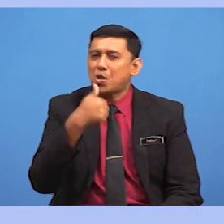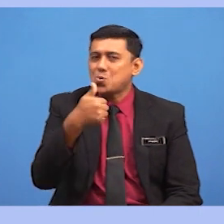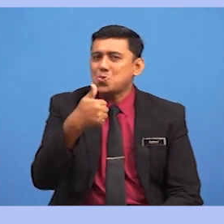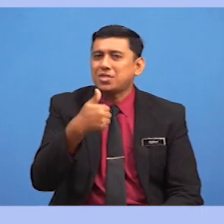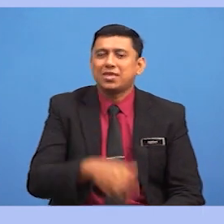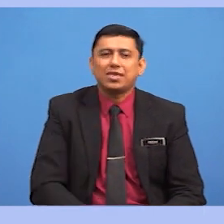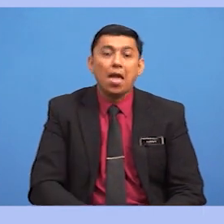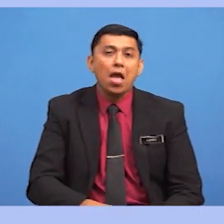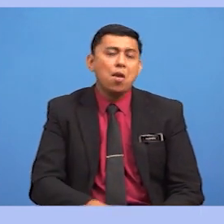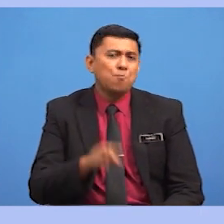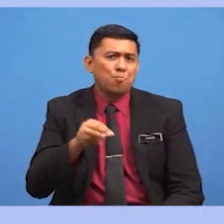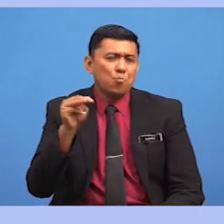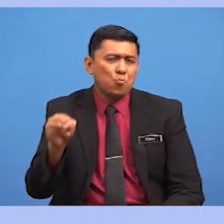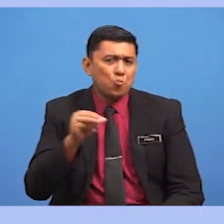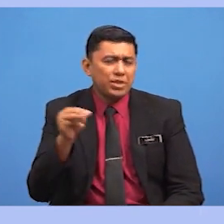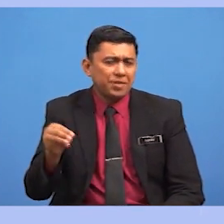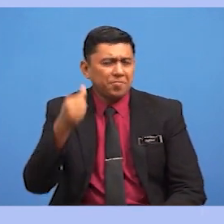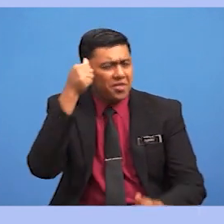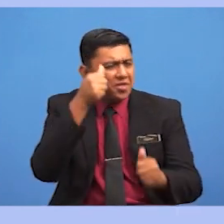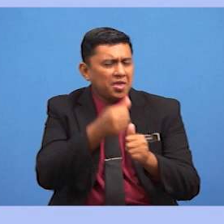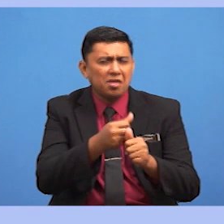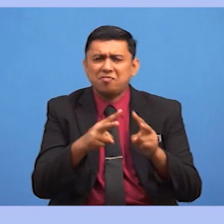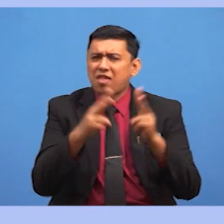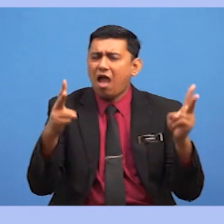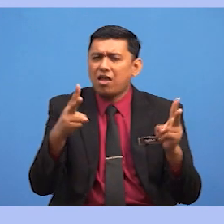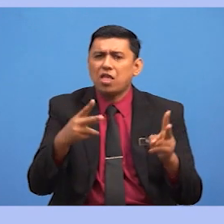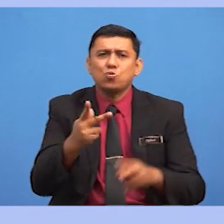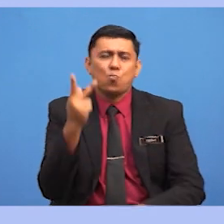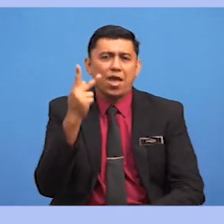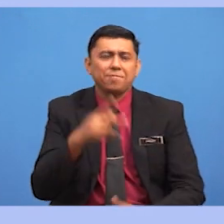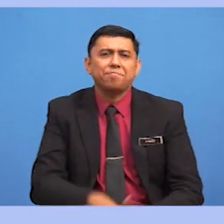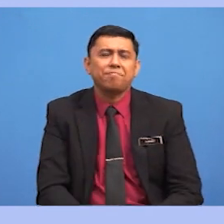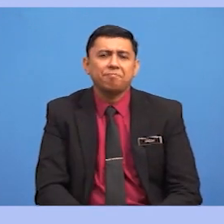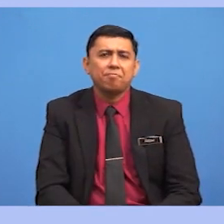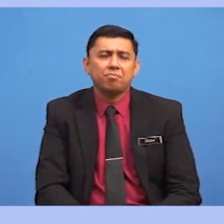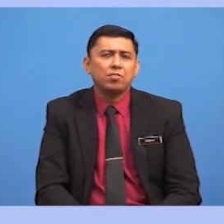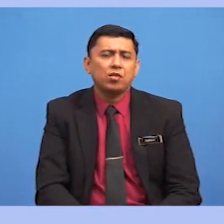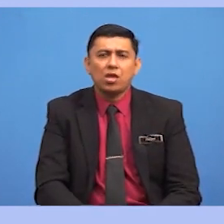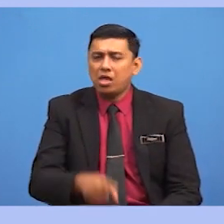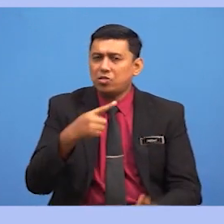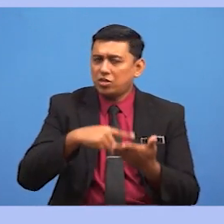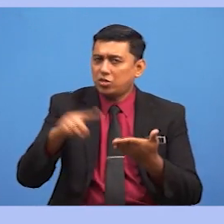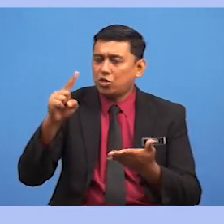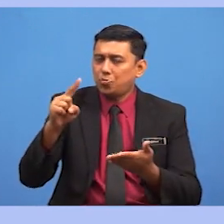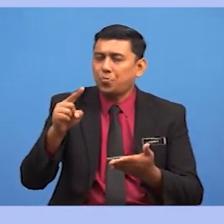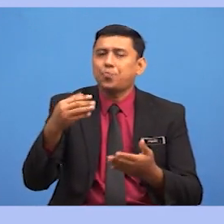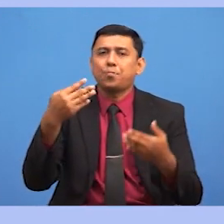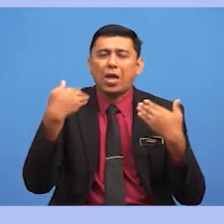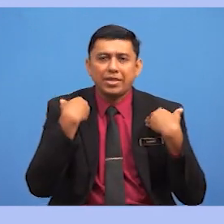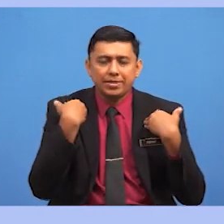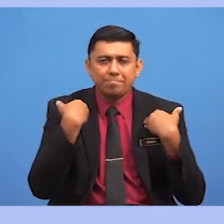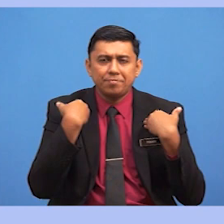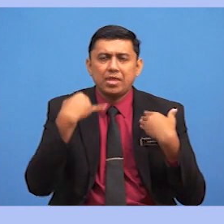Bagus! Murid-murid mempunyai daya ingatan yang sangat kuat. Jirim adalah sesuatu yang mempunyai